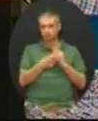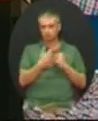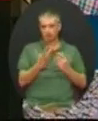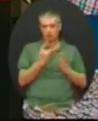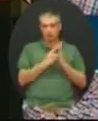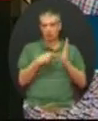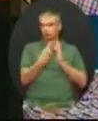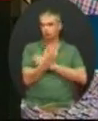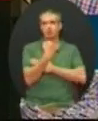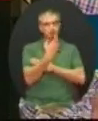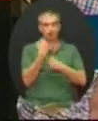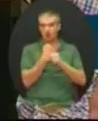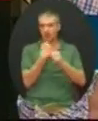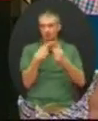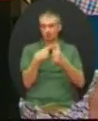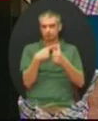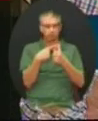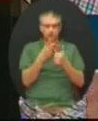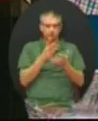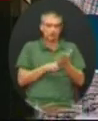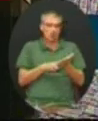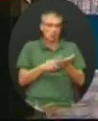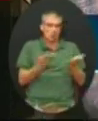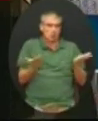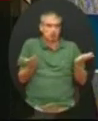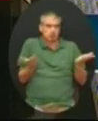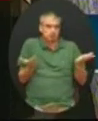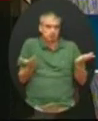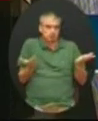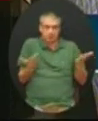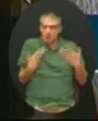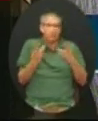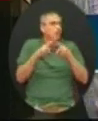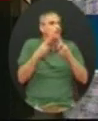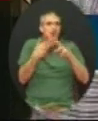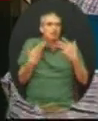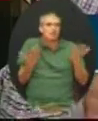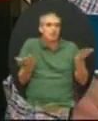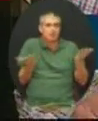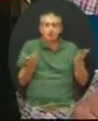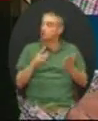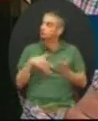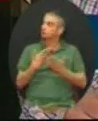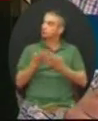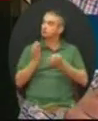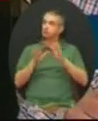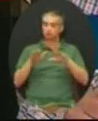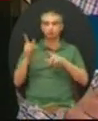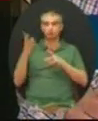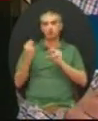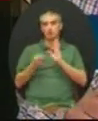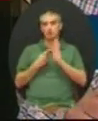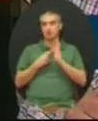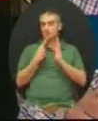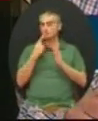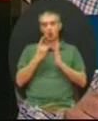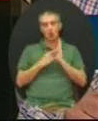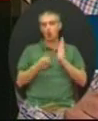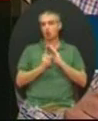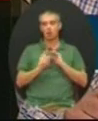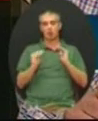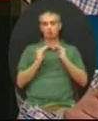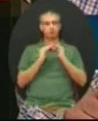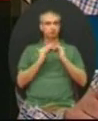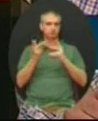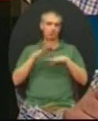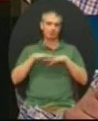חוק שיסמיך אותו לעשות את זה, ובאמת גם לא נכון שיהיה חוק כזה, ואין דוגמה כזאת בעולם גם. ליועץ המשפטי לממשלה, שהרבה פעמים הוא אומר, החוק הזה הוא לא חוקתי,